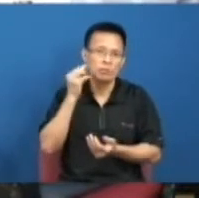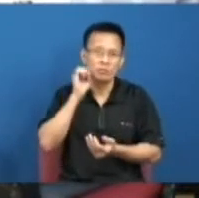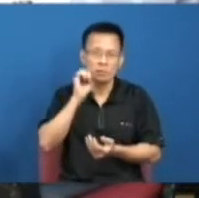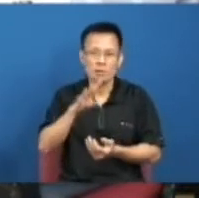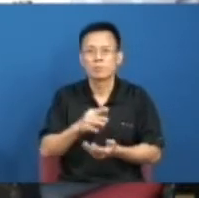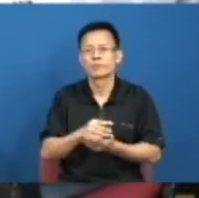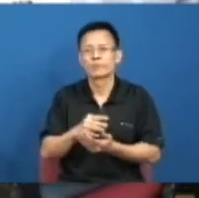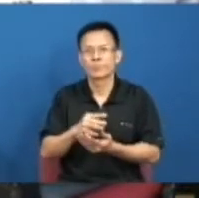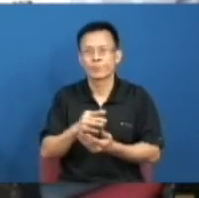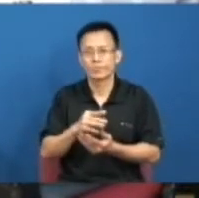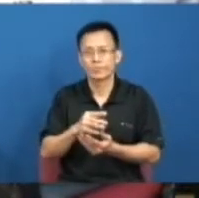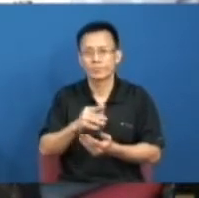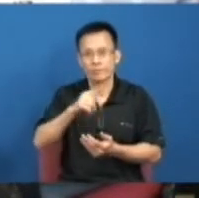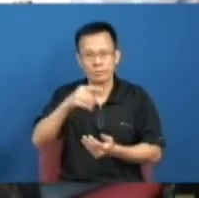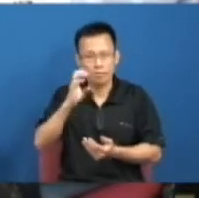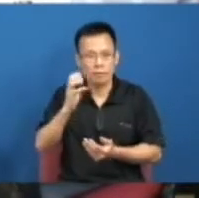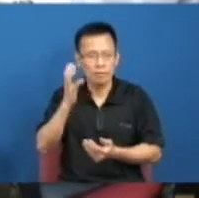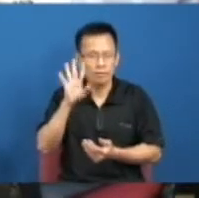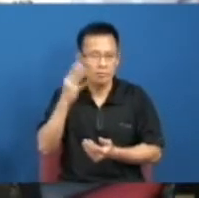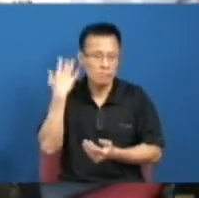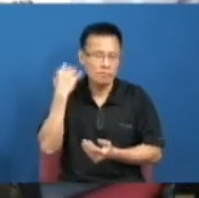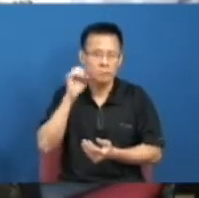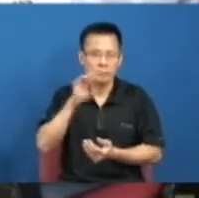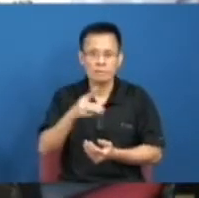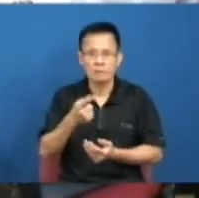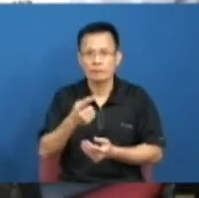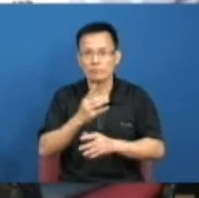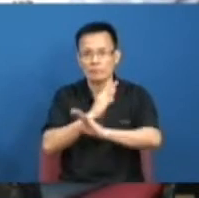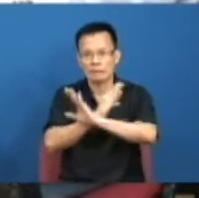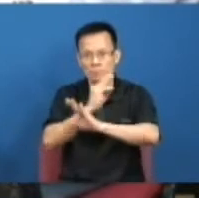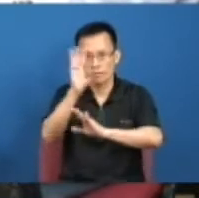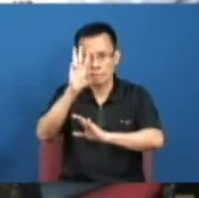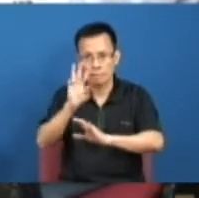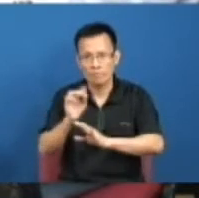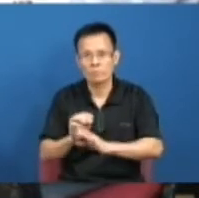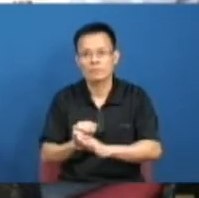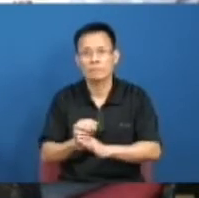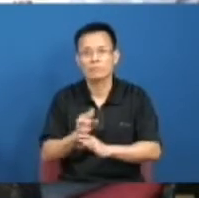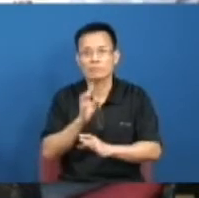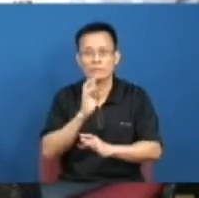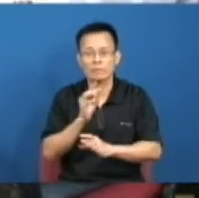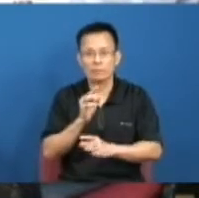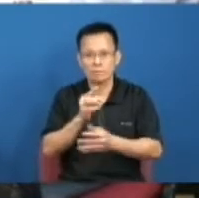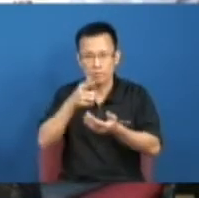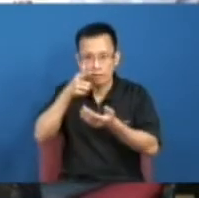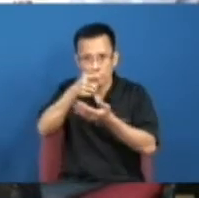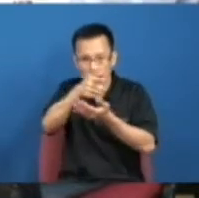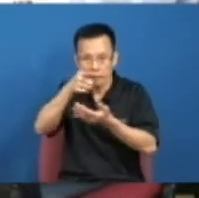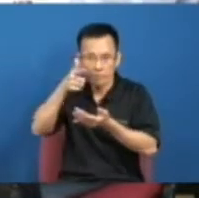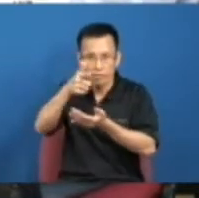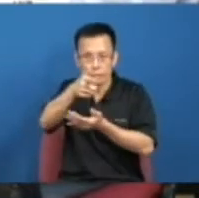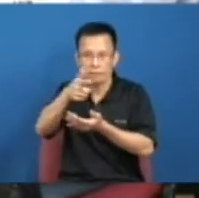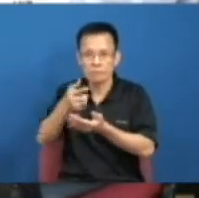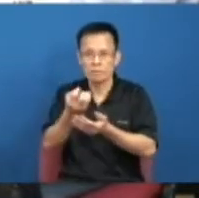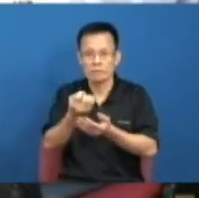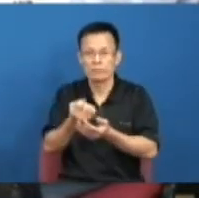到就話，即係譬如外牆啊嗰啲，即係防漏嗰啲嘢咧，譬如 譬如拉爆或者其他啲人做完啲工